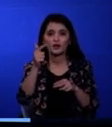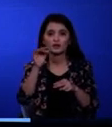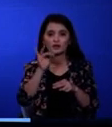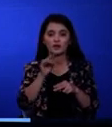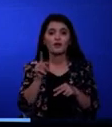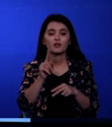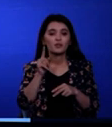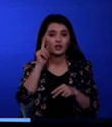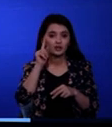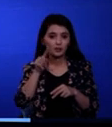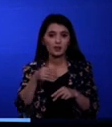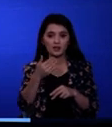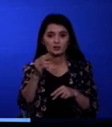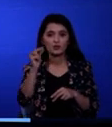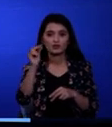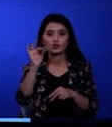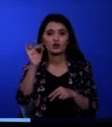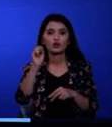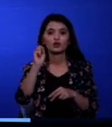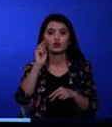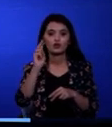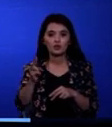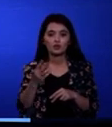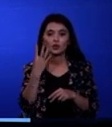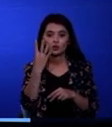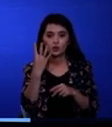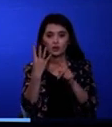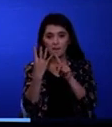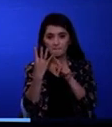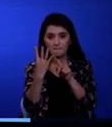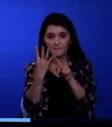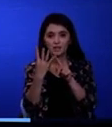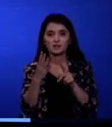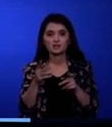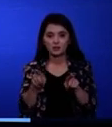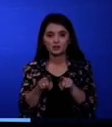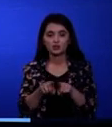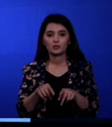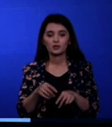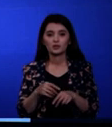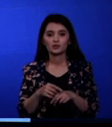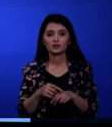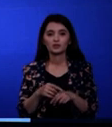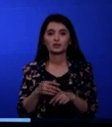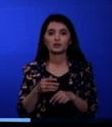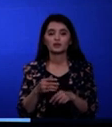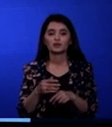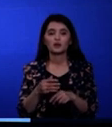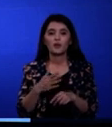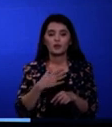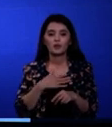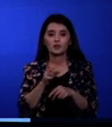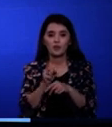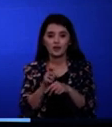choragi nima ekanligini bilasizmi? Bu 4 dan 1 qism hisoblanadi. Demak, biz